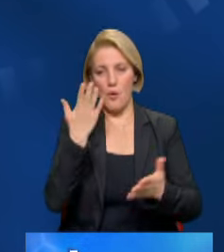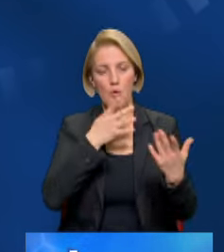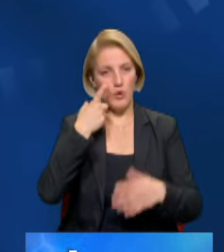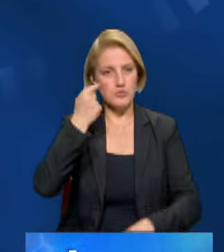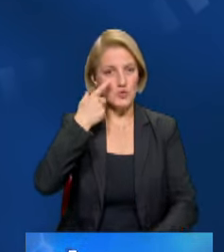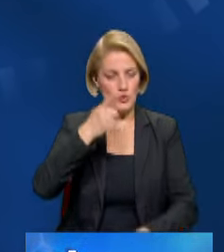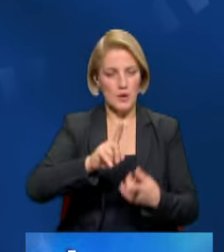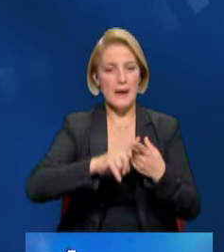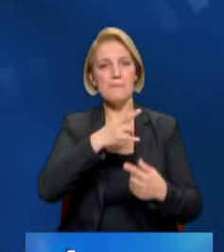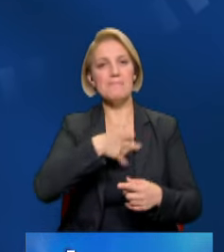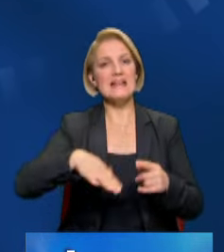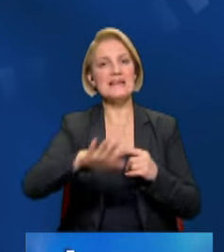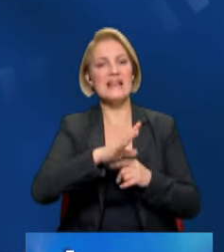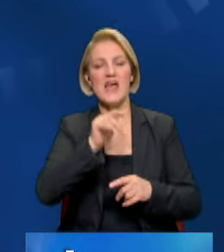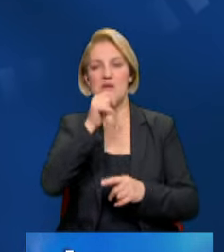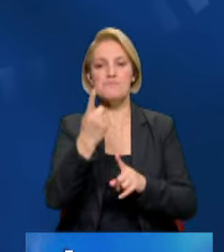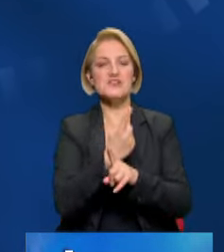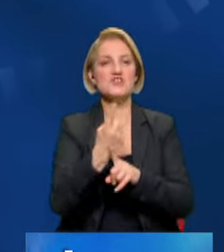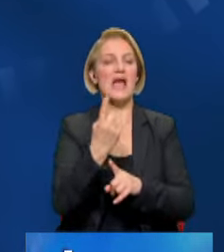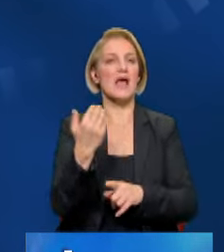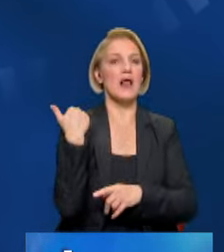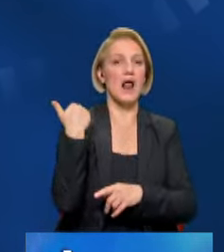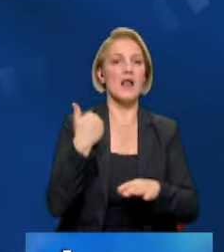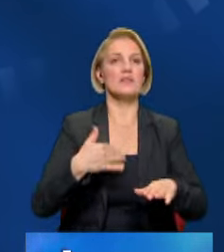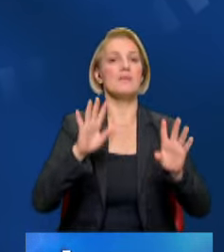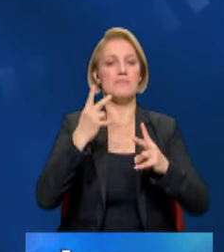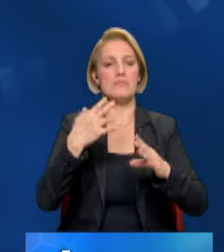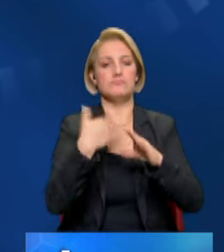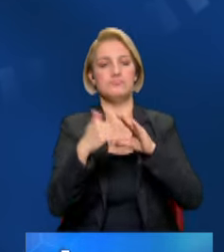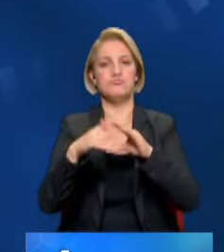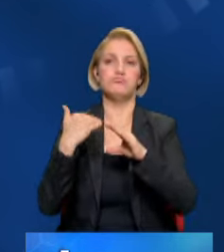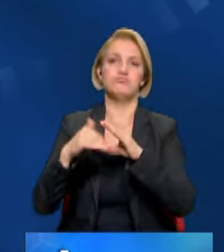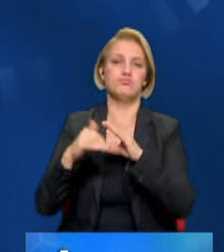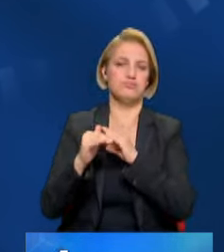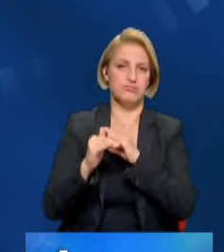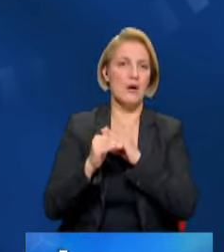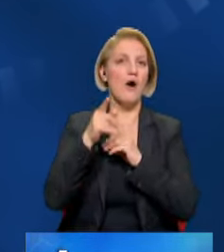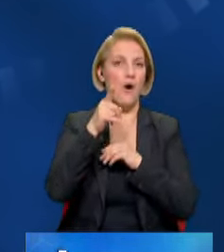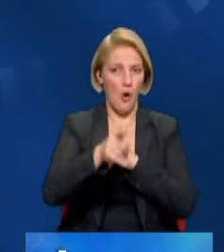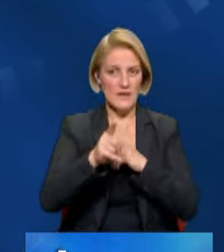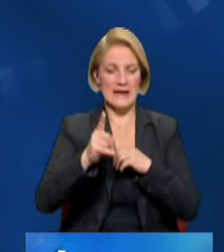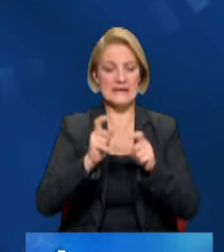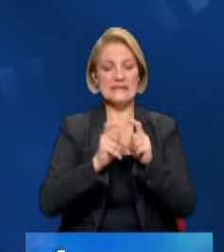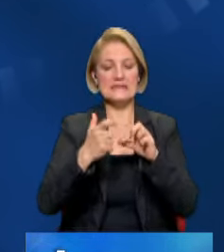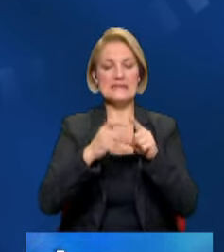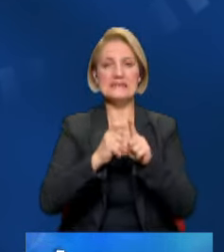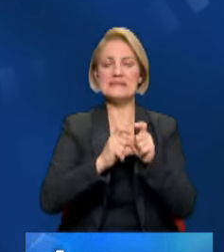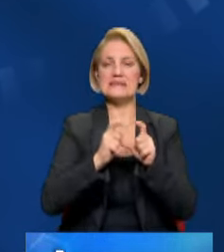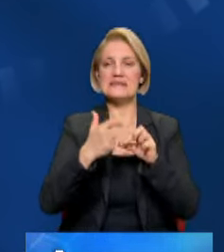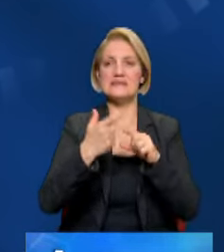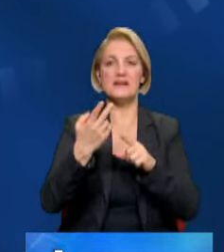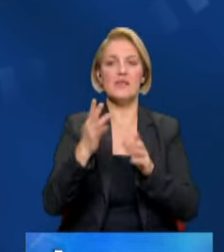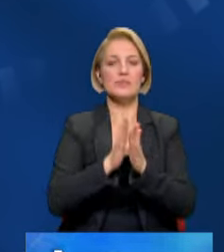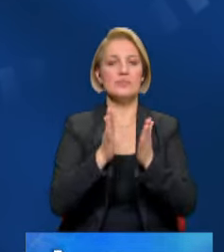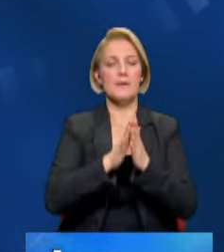müdürlerine belediyeden hiçbir şey istemeyin diye mesaj atıldığını belirtti diyor. Ve işte orada da Gırgır dergisinin çizimine